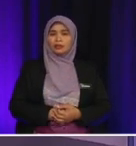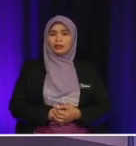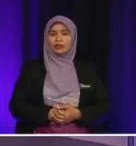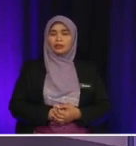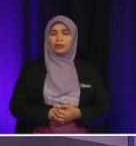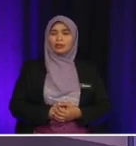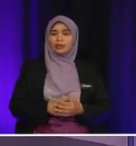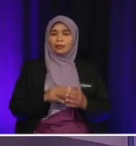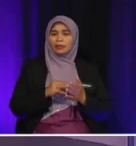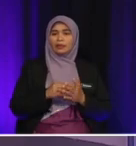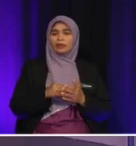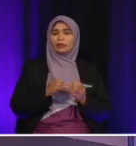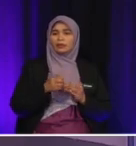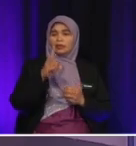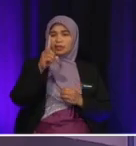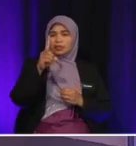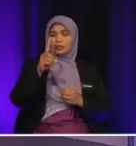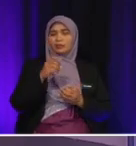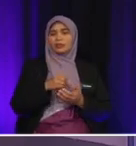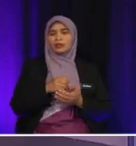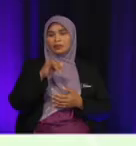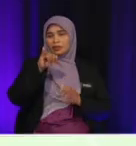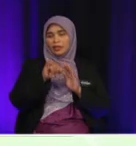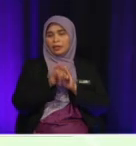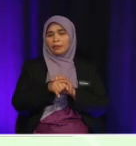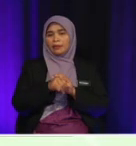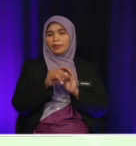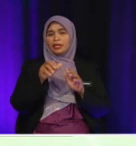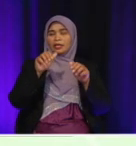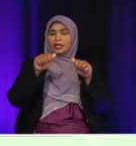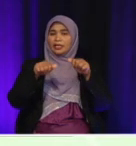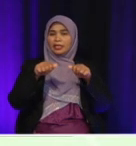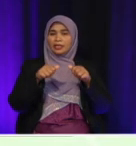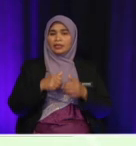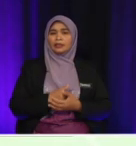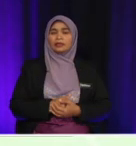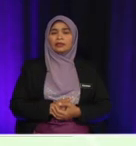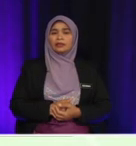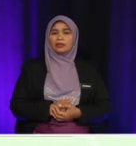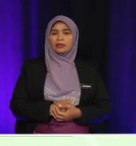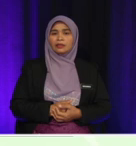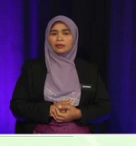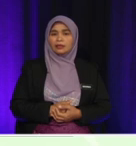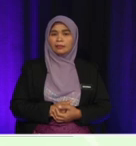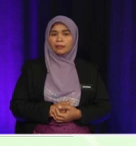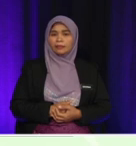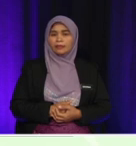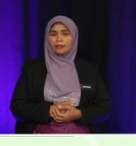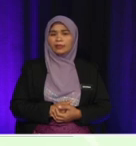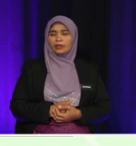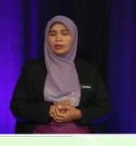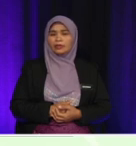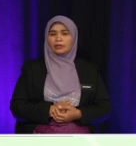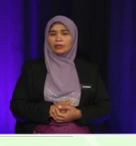satu Saun Nas ibadah ibadah juga perkataan bahasa Melayu menggunakan ini kan Aiman jadi nombor dua